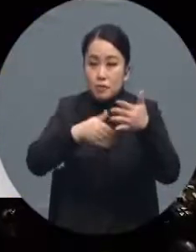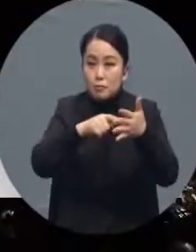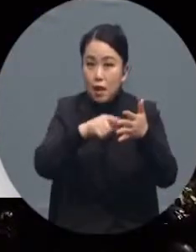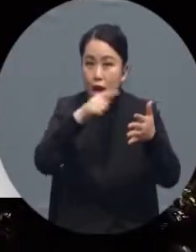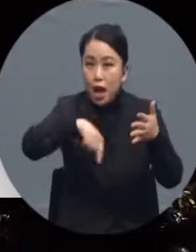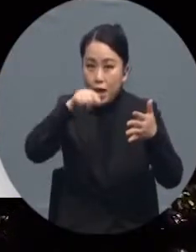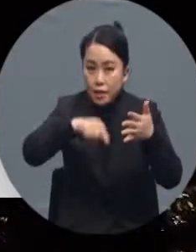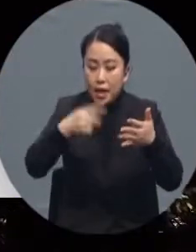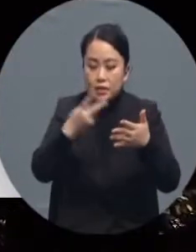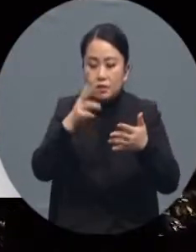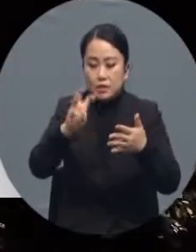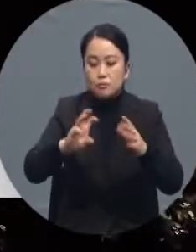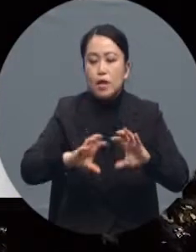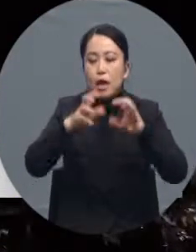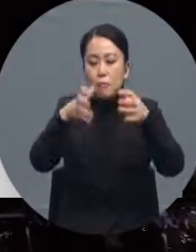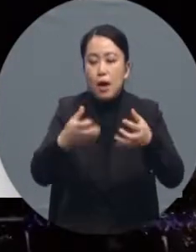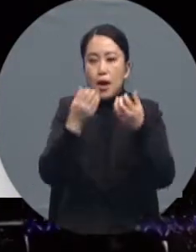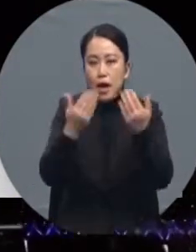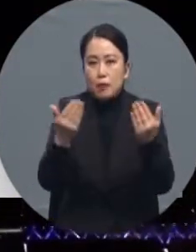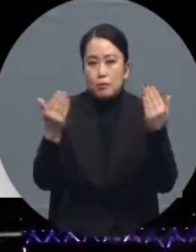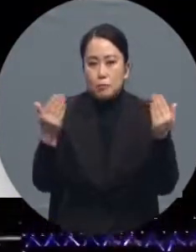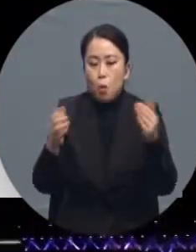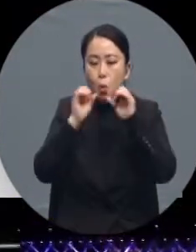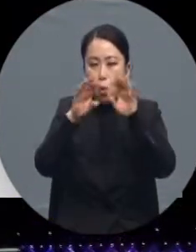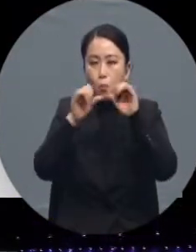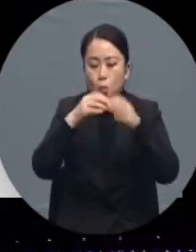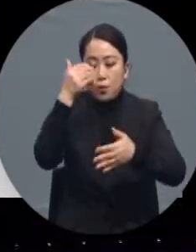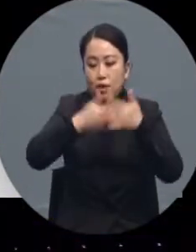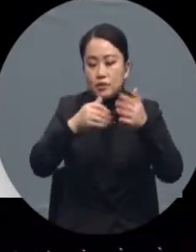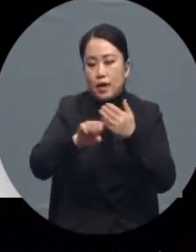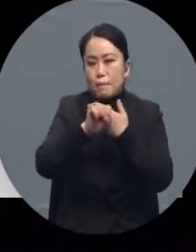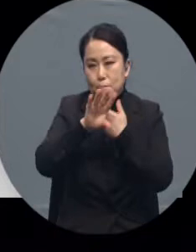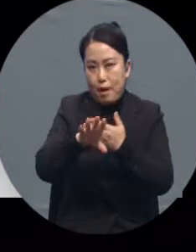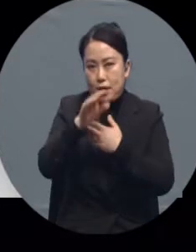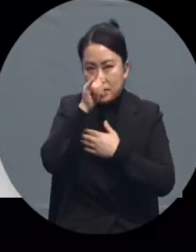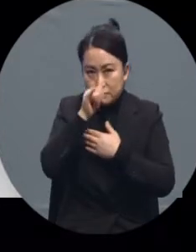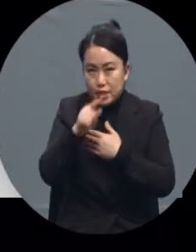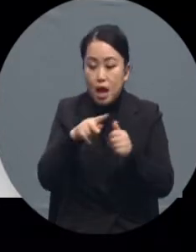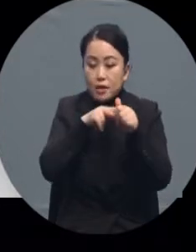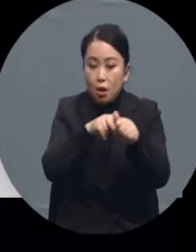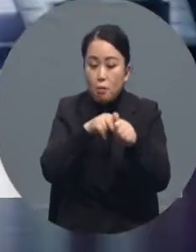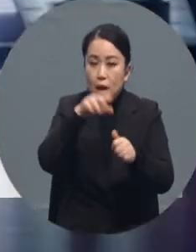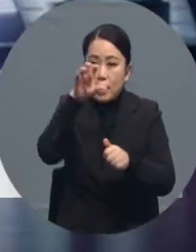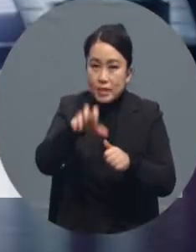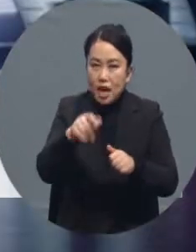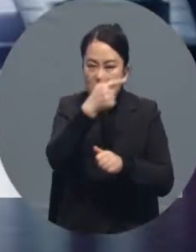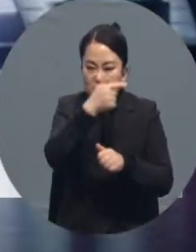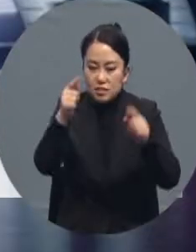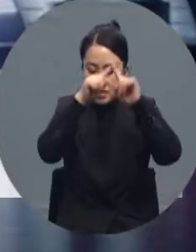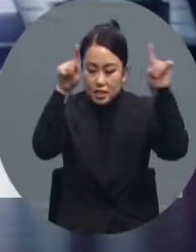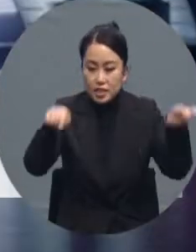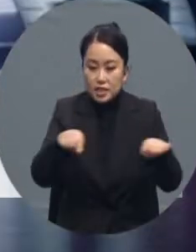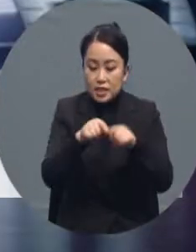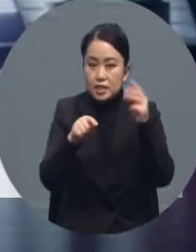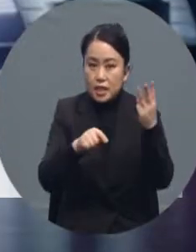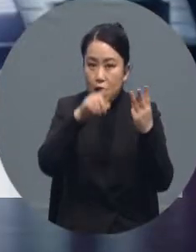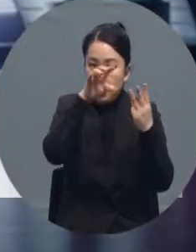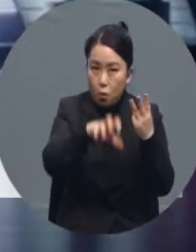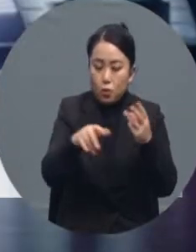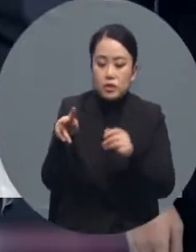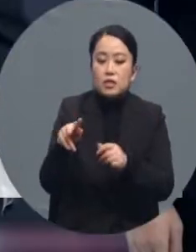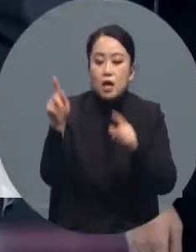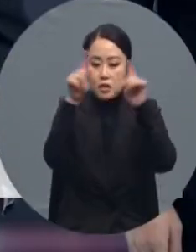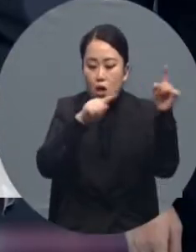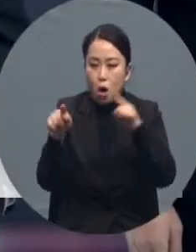엑스포 홍보 영상을 상영합니다. 현재 국내에서는 경마장 대형 스크린 3곳과 전국 사업장 TV